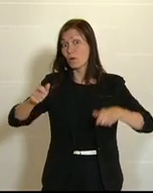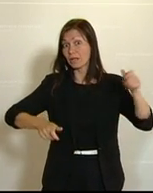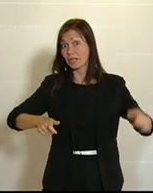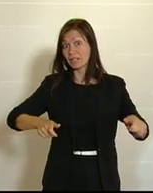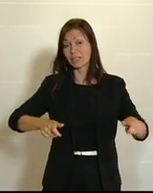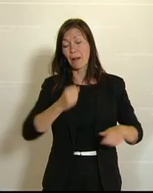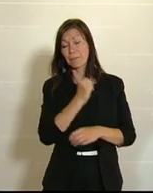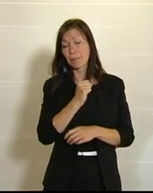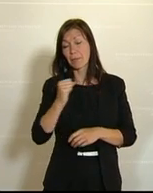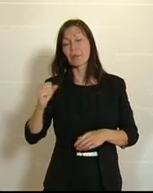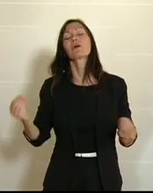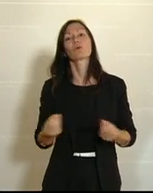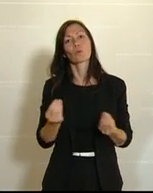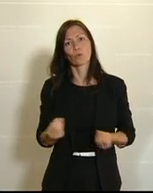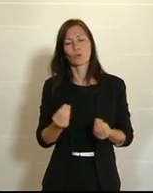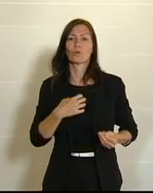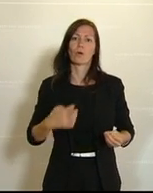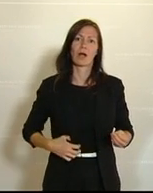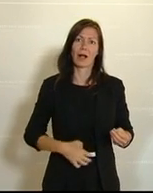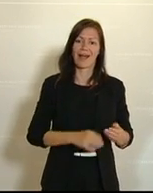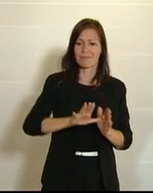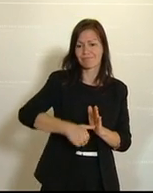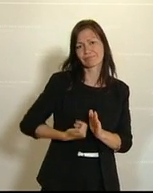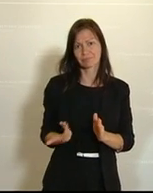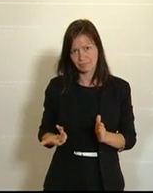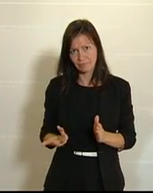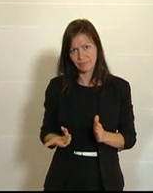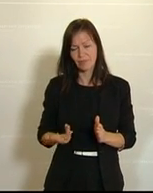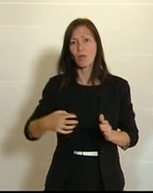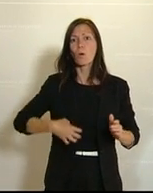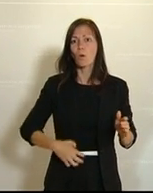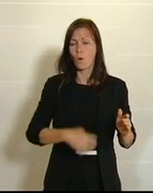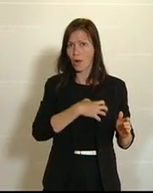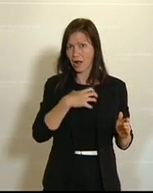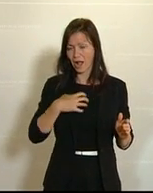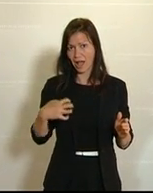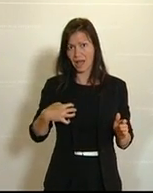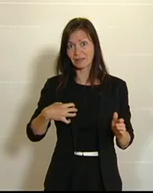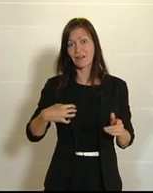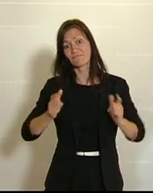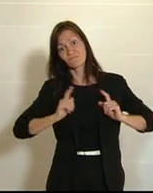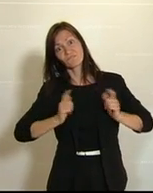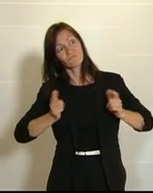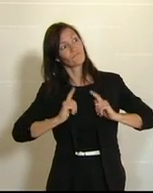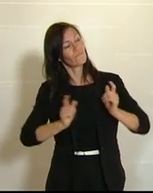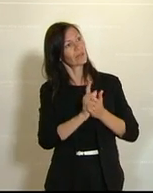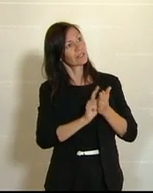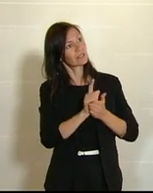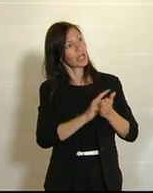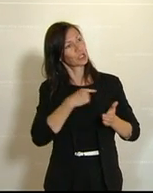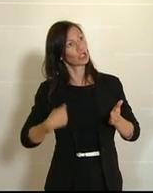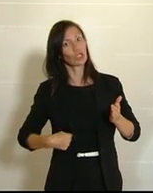Organentnahme getötet wurden. Die Wartezeiten auf Organtransplantationen in China ist überraschenderweise sehr